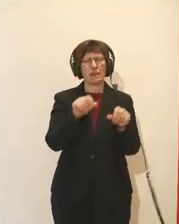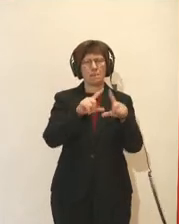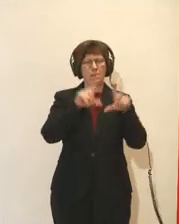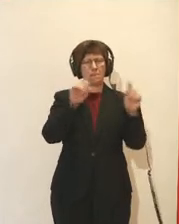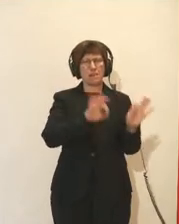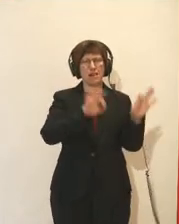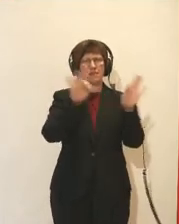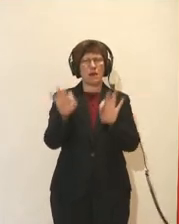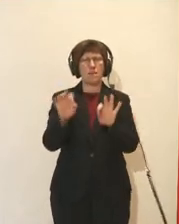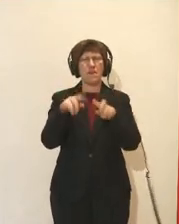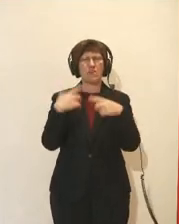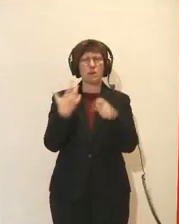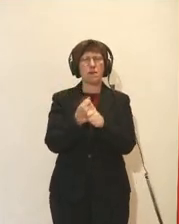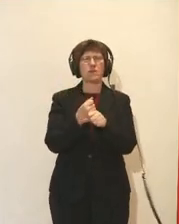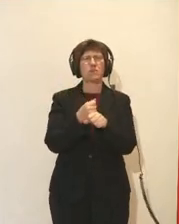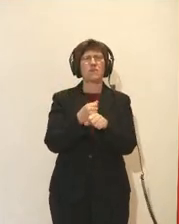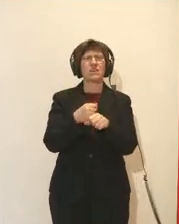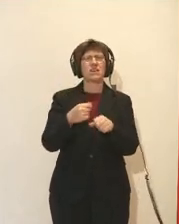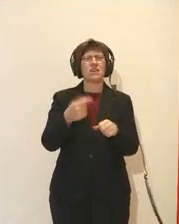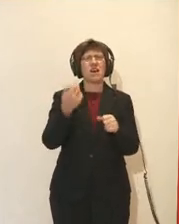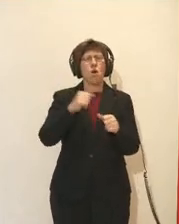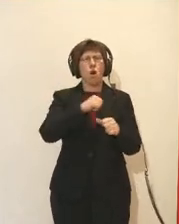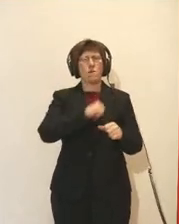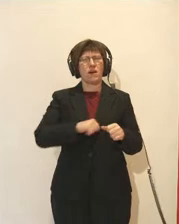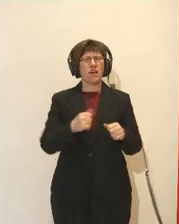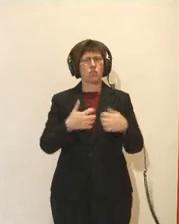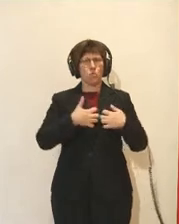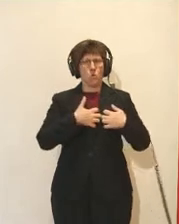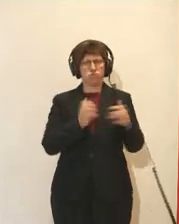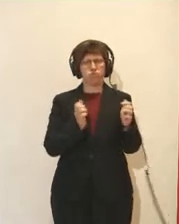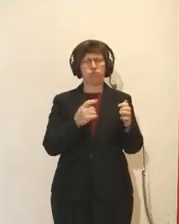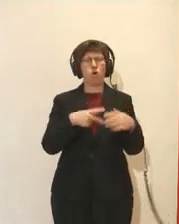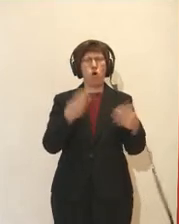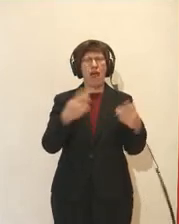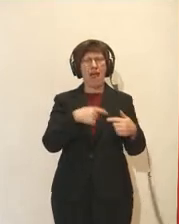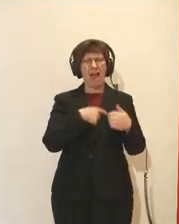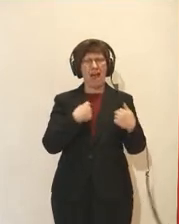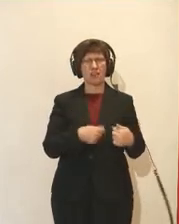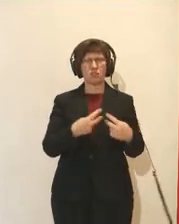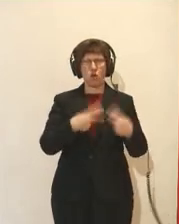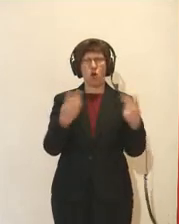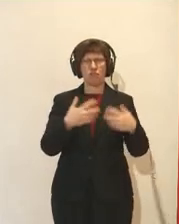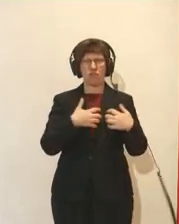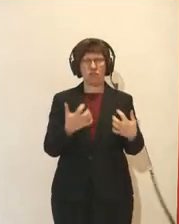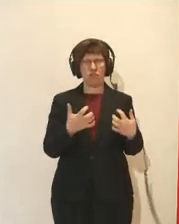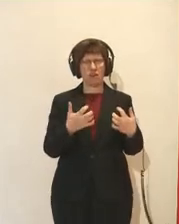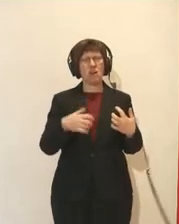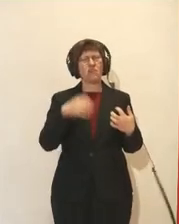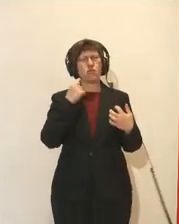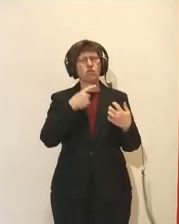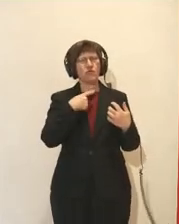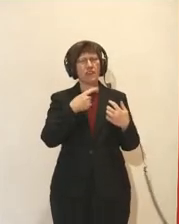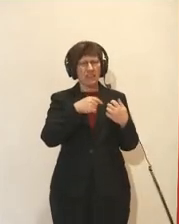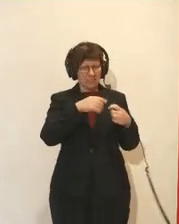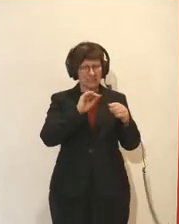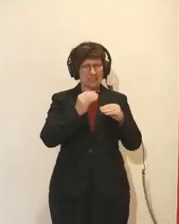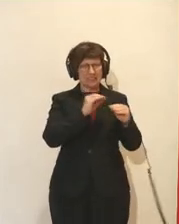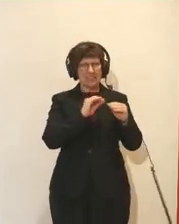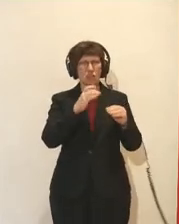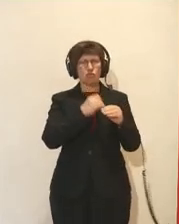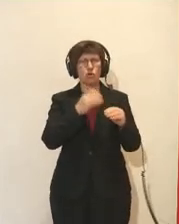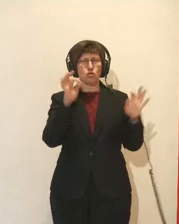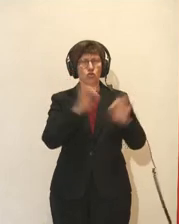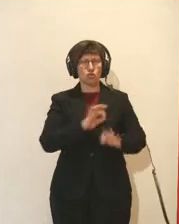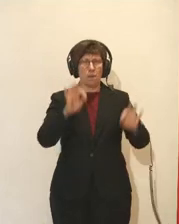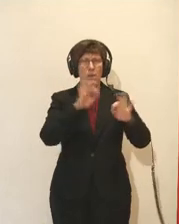eine operation am offenen herzen und man versuchen das zu zu schicken wäre das schon richtig schlimm